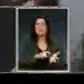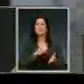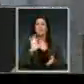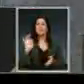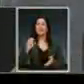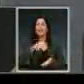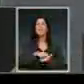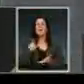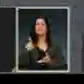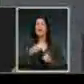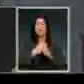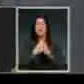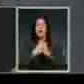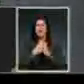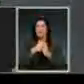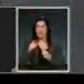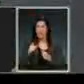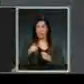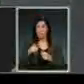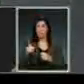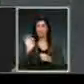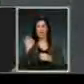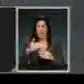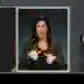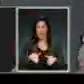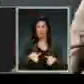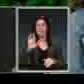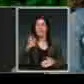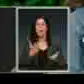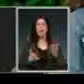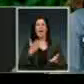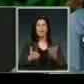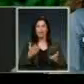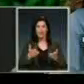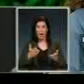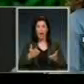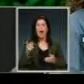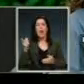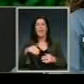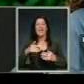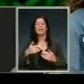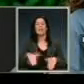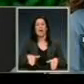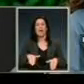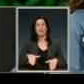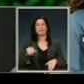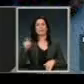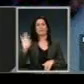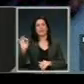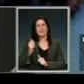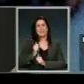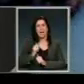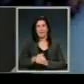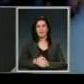את היחס של המדינה לנכים רגילים לעומת יחסה לנכי צהל. המדינה לוקחת אחריות על נכי צהל יותר מאשר על